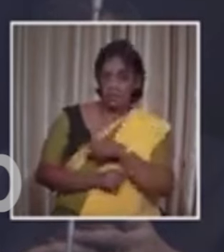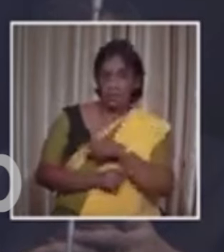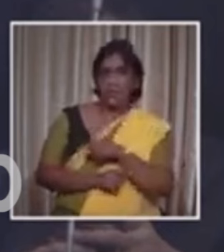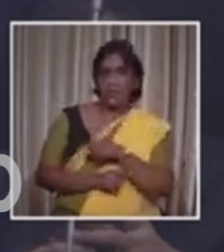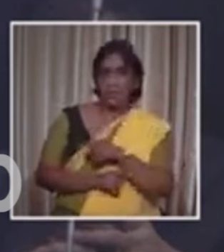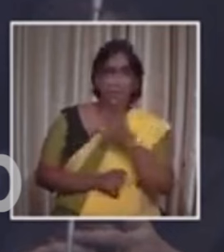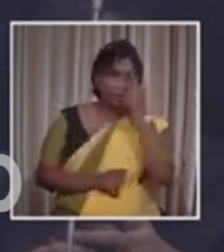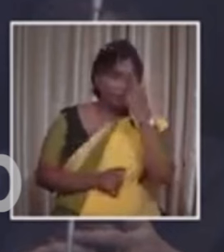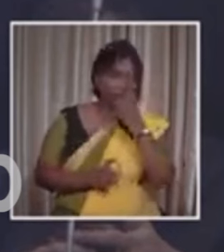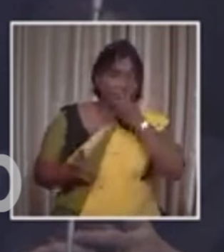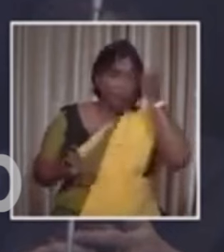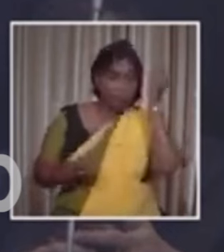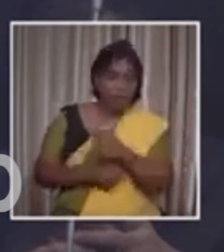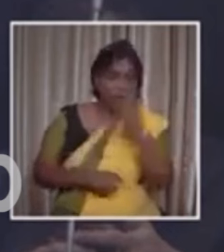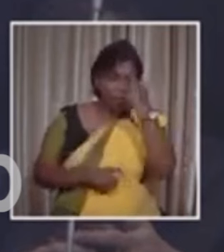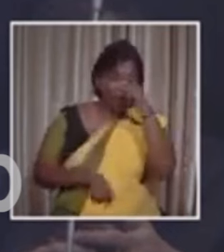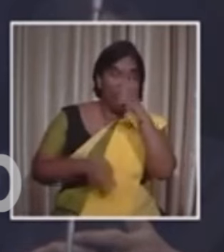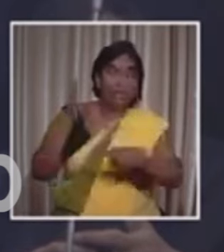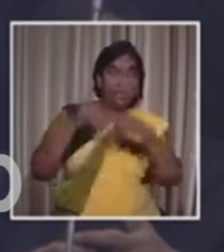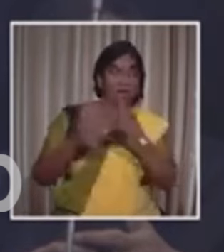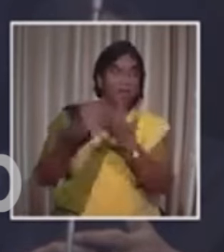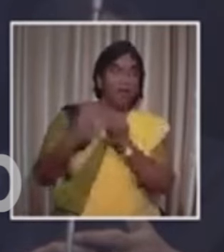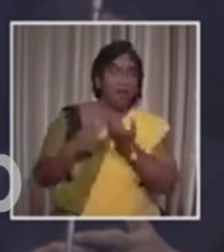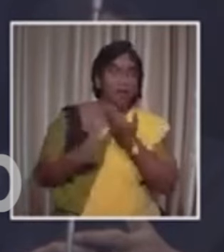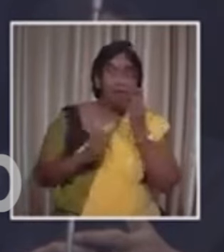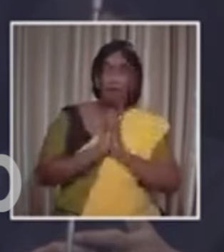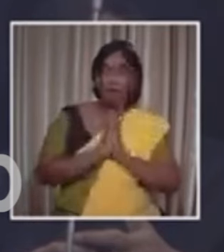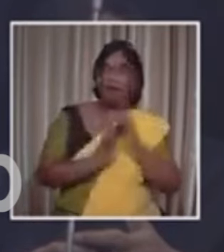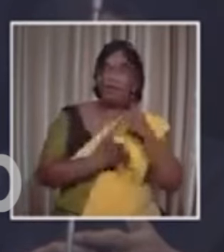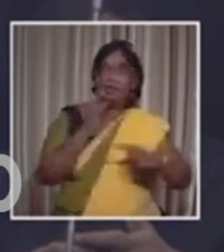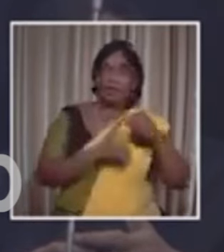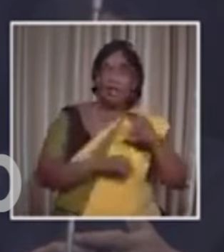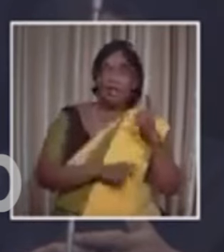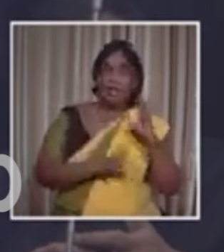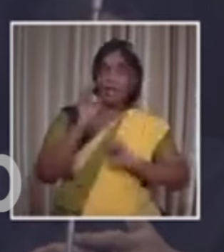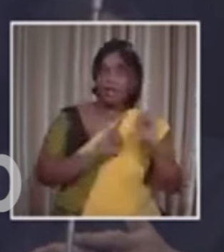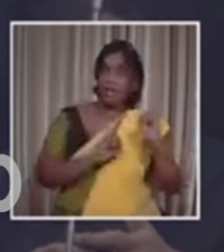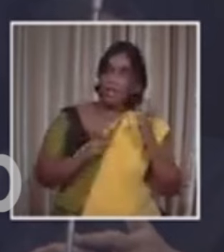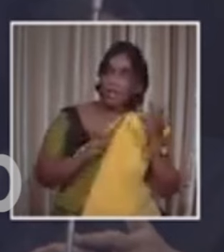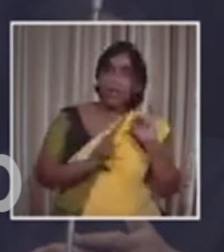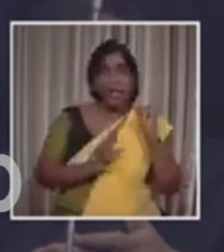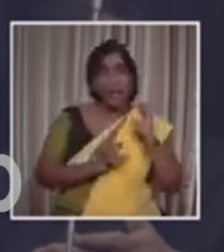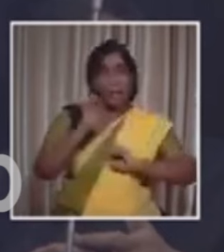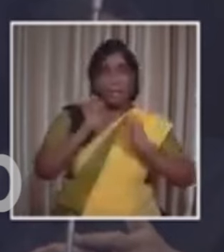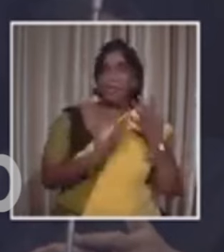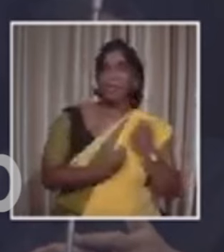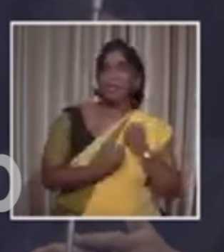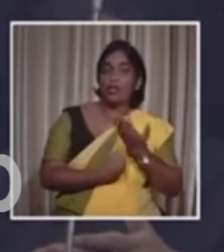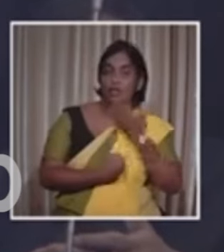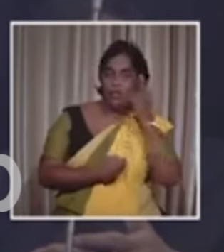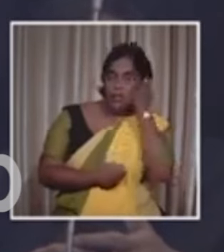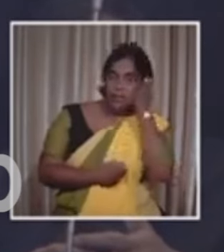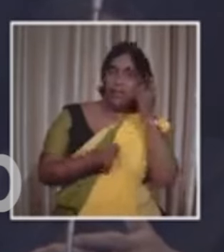கத்தோலிக்க பள்ளியட கேவுவாம கத்தோலிக்க சந்த டிக்கத் கண்ண புழுவாம் பௌத்த சந்த வரணுத் 70 கெசே வெதத் 60 வாத் கண்ண புழுவாம் கியன உபகல்பனைய மத